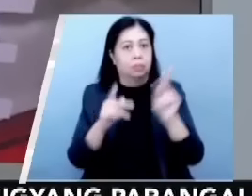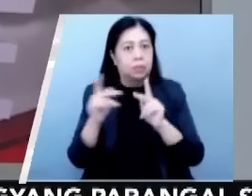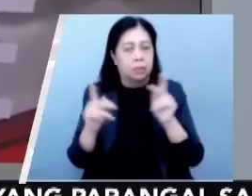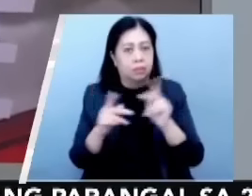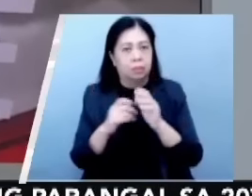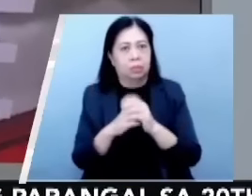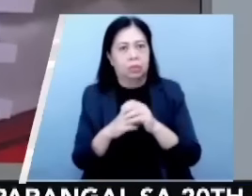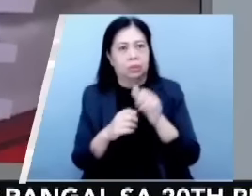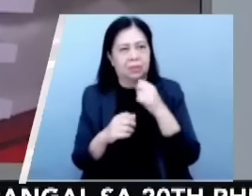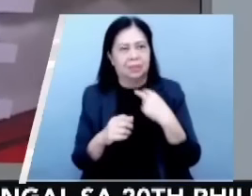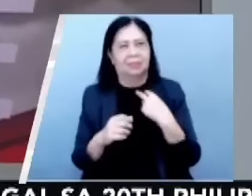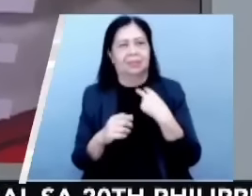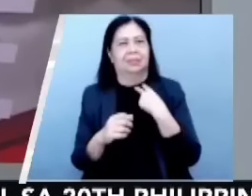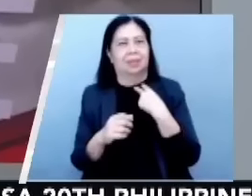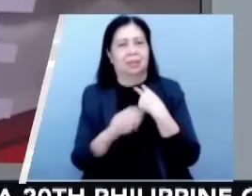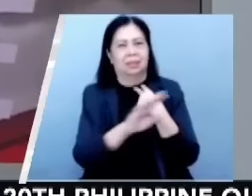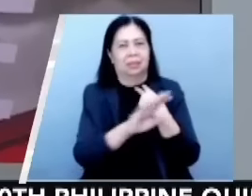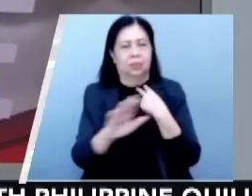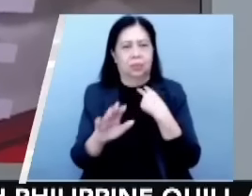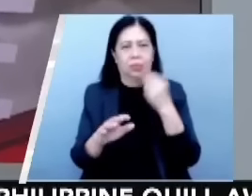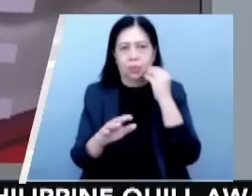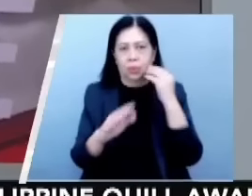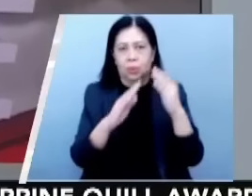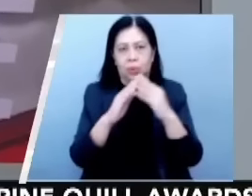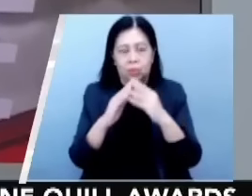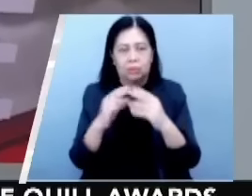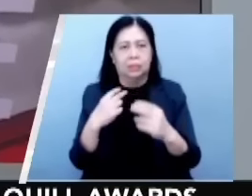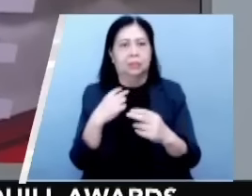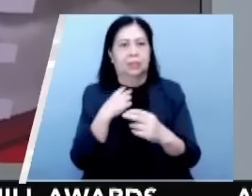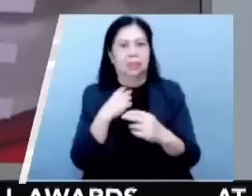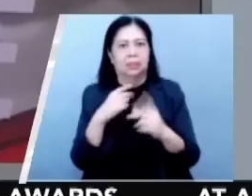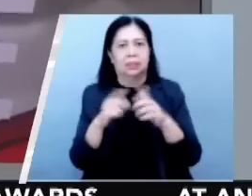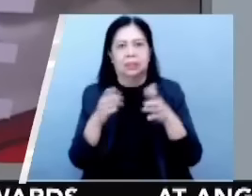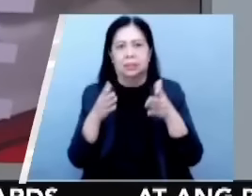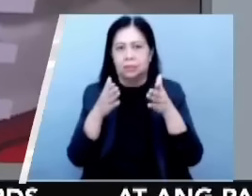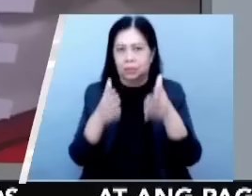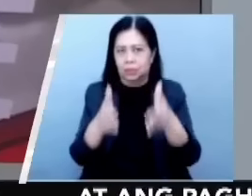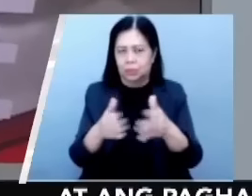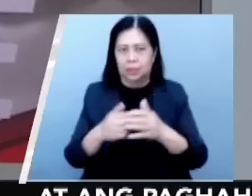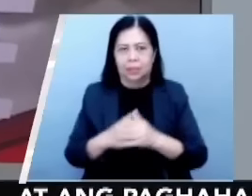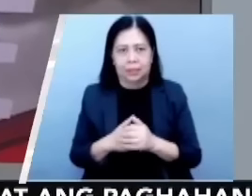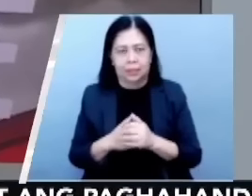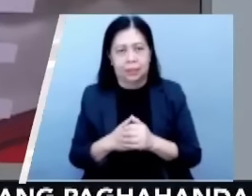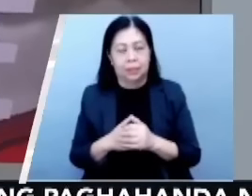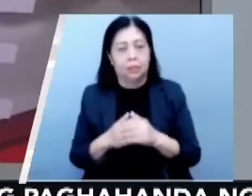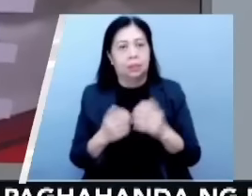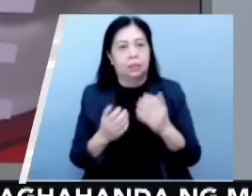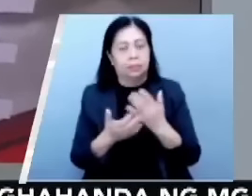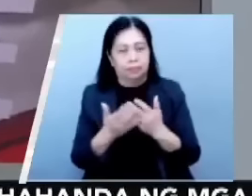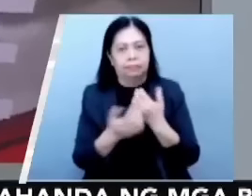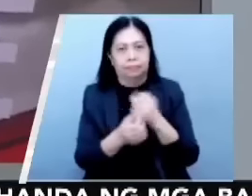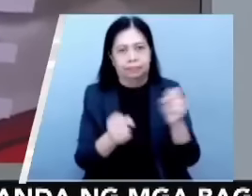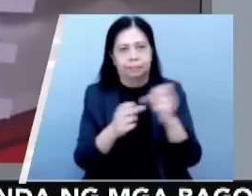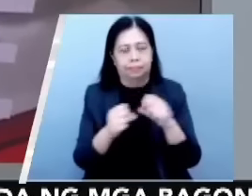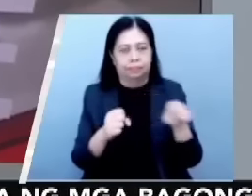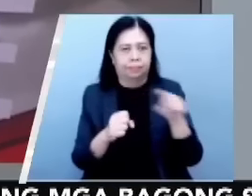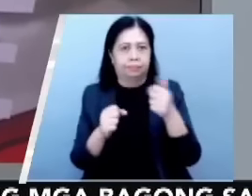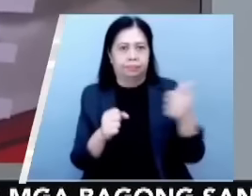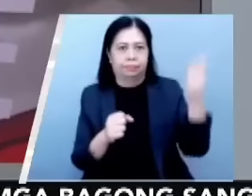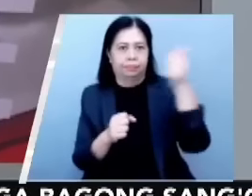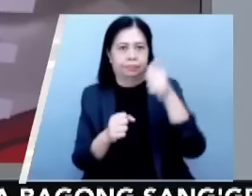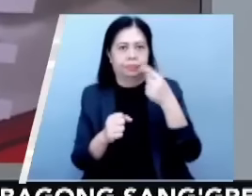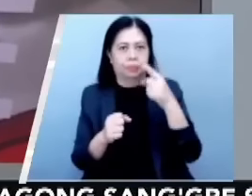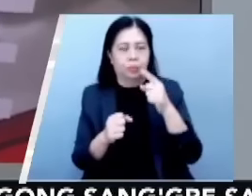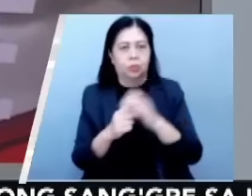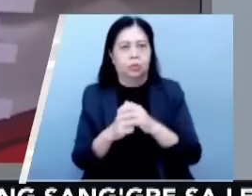sa kanilang mga bahay, ay na-stranded sa mga daan. Agad naman nagsigawan ng rescue operation ng mga otoridad para sa mga